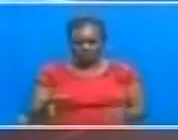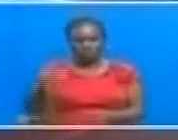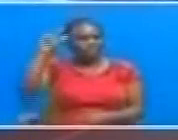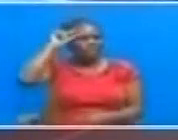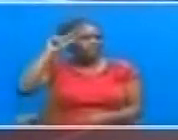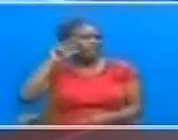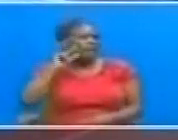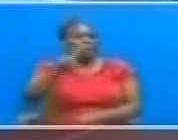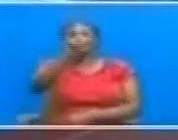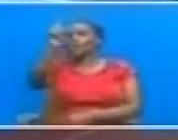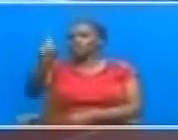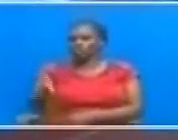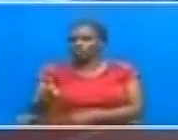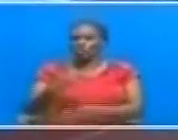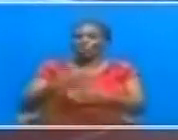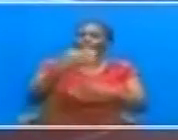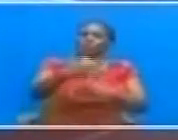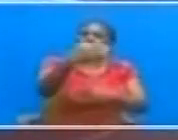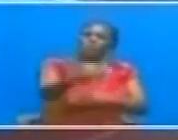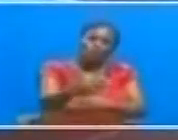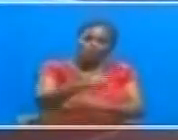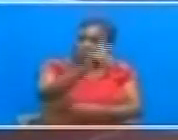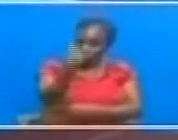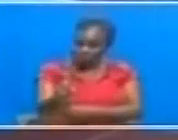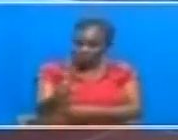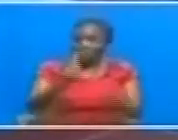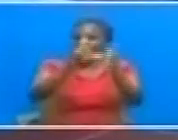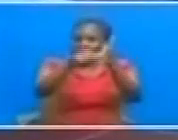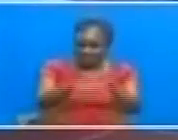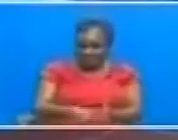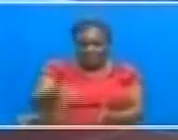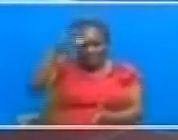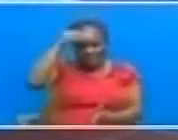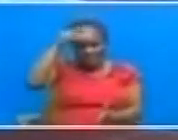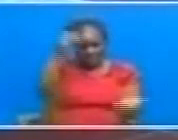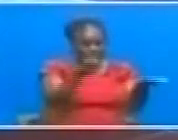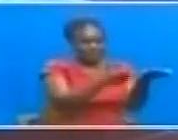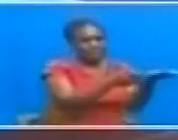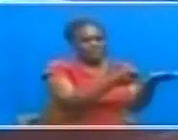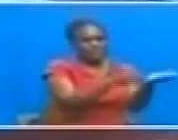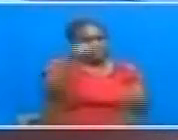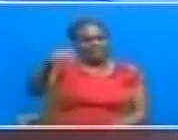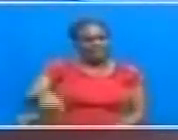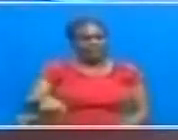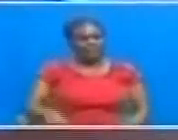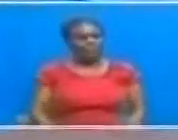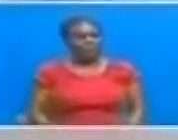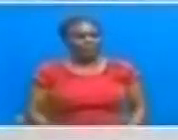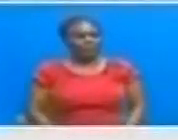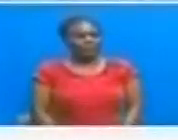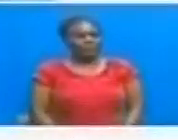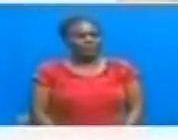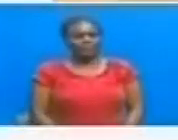humu nchini. Je, inafaa kuahirishwa? Hayo yote ni katika mdoso kwa mrefu. Tujifunze Kiswahili kwenye kamusi ya leo.